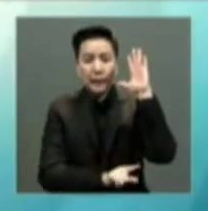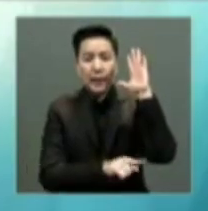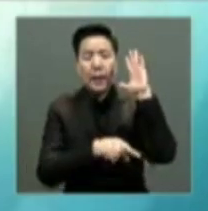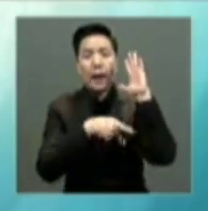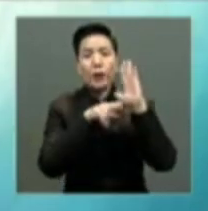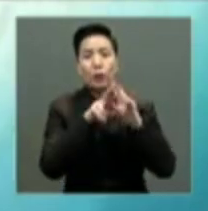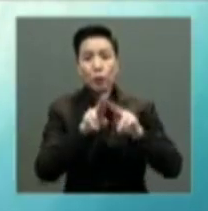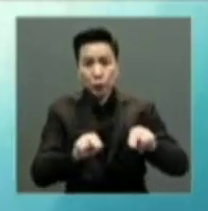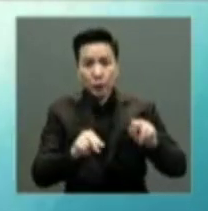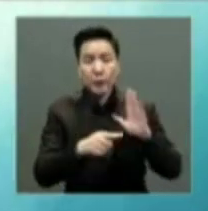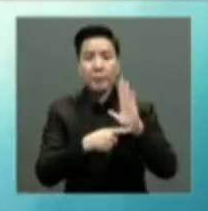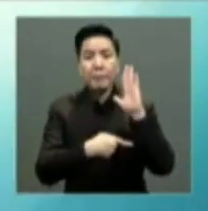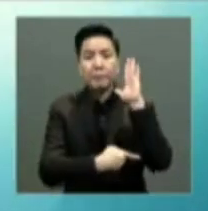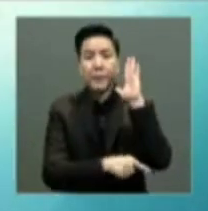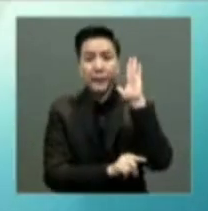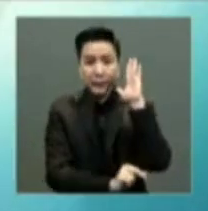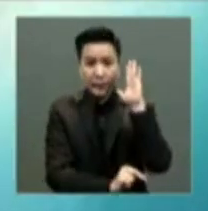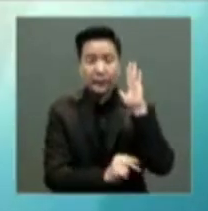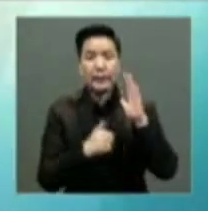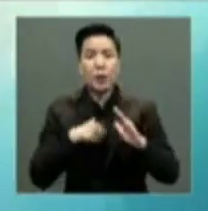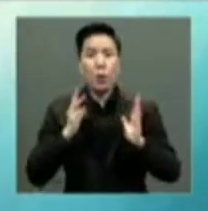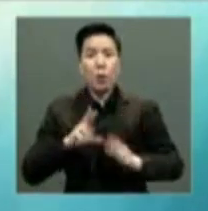มีประชากรต่อแสนประชากรก็พบว่าภูเก็ตก็ยังเป็นอันดับหนึ่งเหมือนเดิมตามมาด้วยกรุงเทพฯยะลานนทบุรีปัตตานีนะครับแล้วก็ใน34